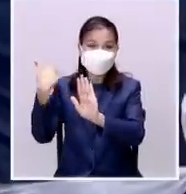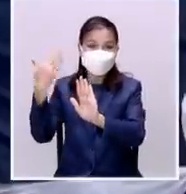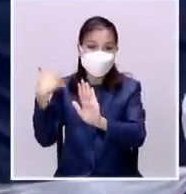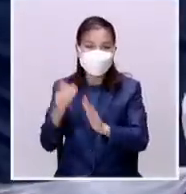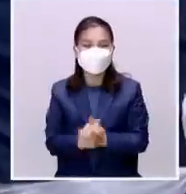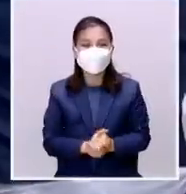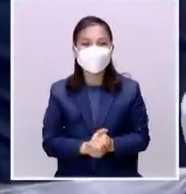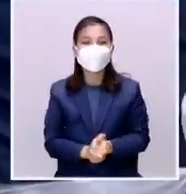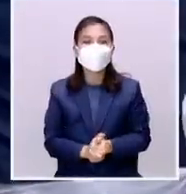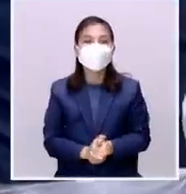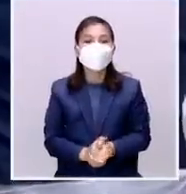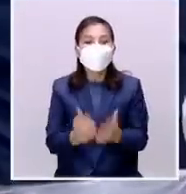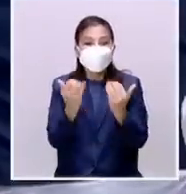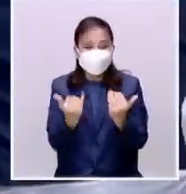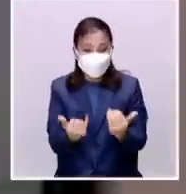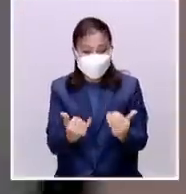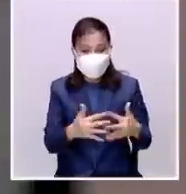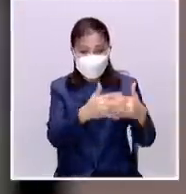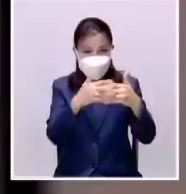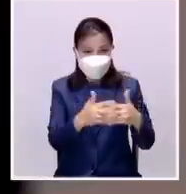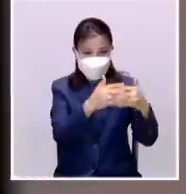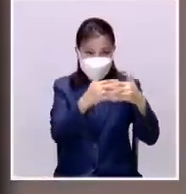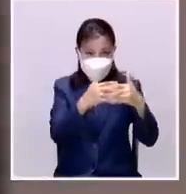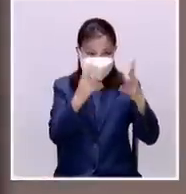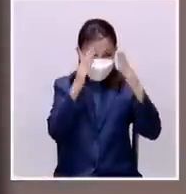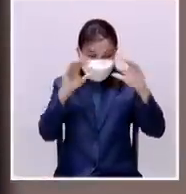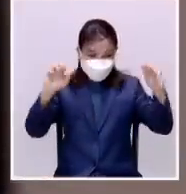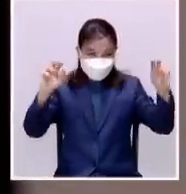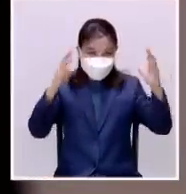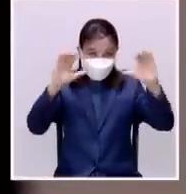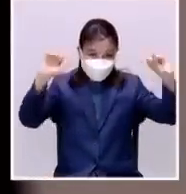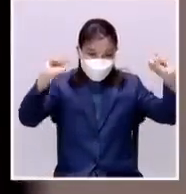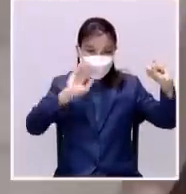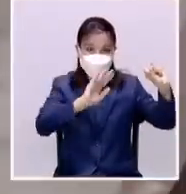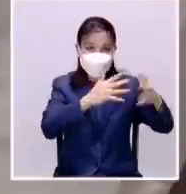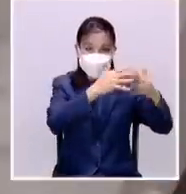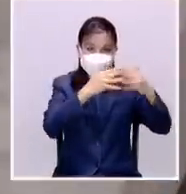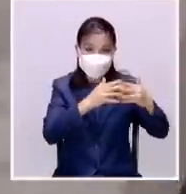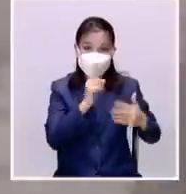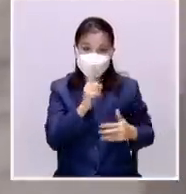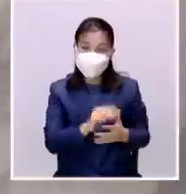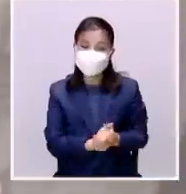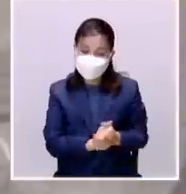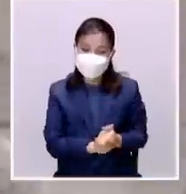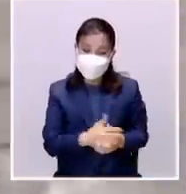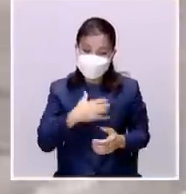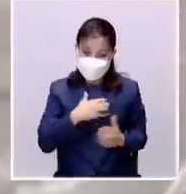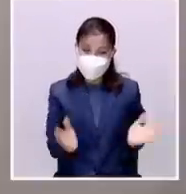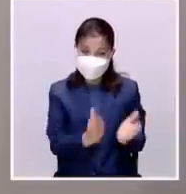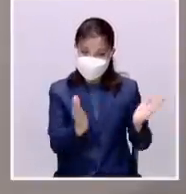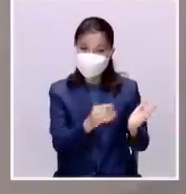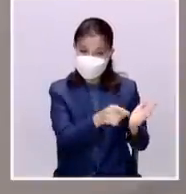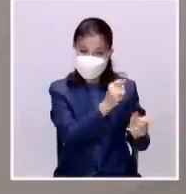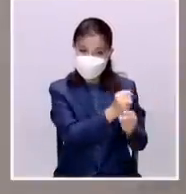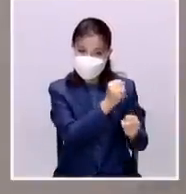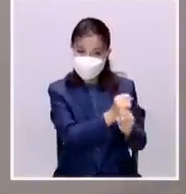แล้วทีนี้ตอนนี้นะคะก็มีพอสหรัฐเนี่ยไบเดนเนี่ยออกมาพูดนะคะว่าโอเคสหรัฐอยากจะสนับสนุนเรื่องนี้นะ